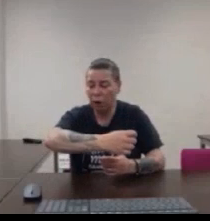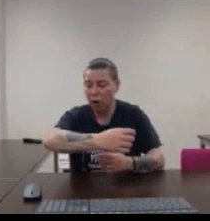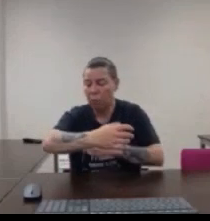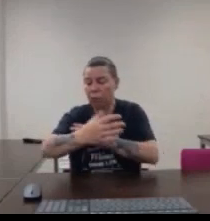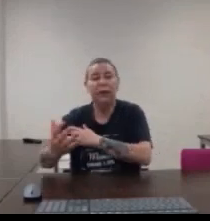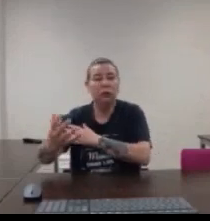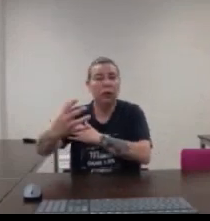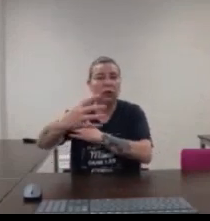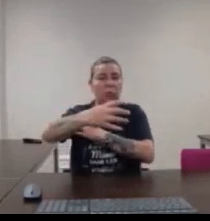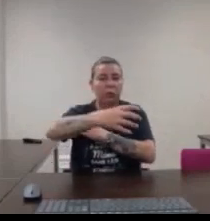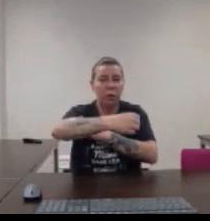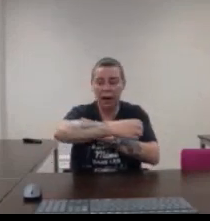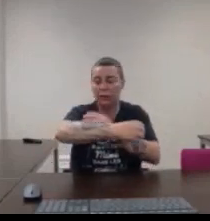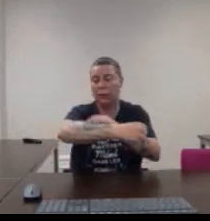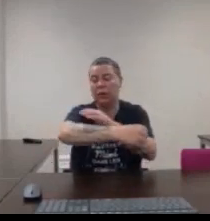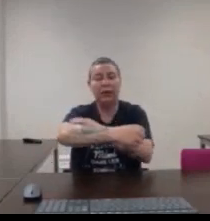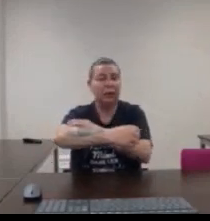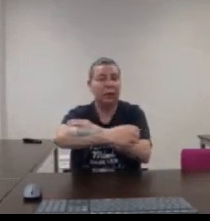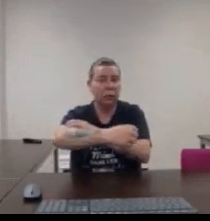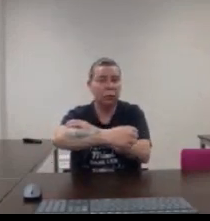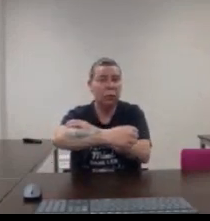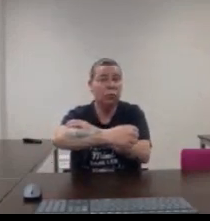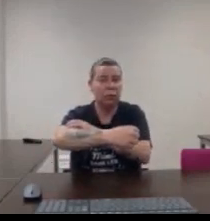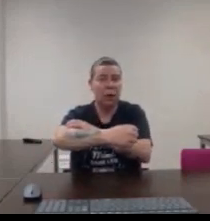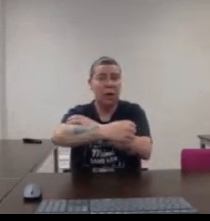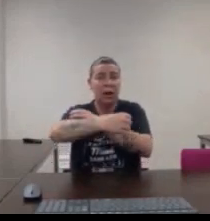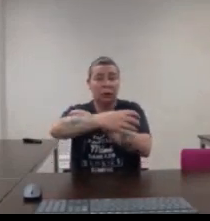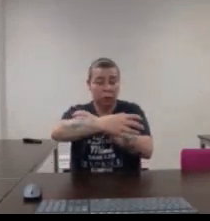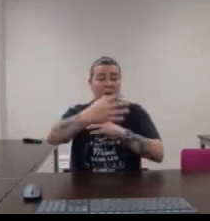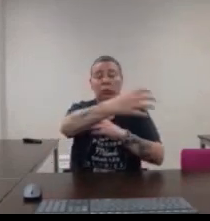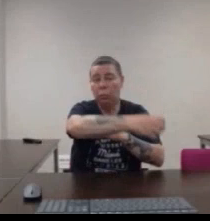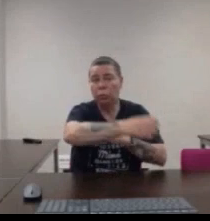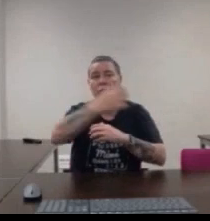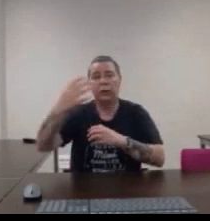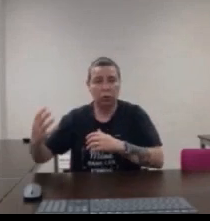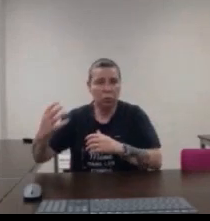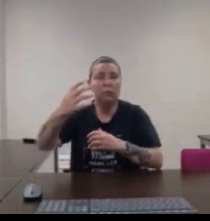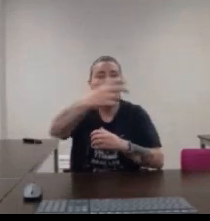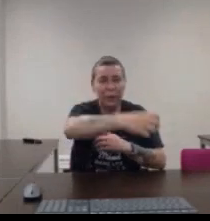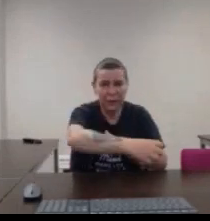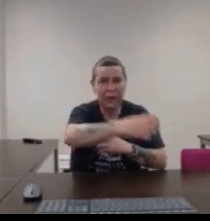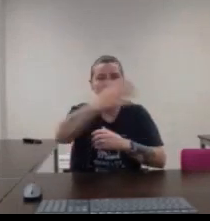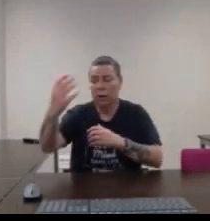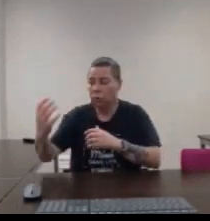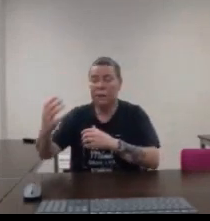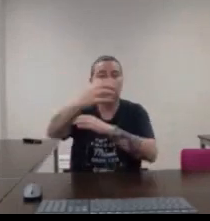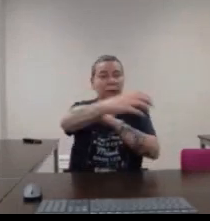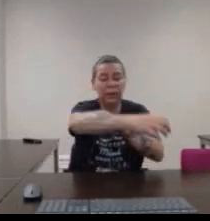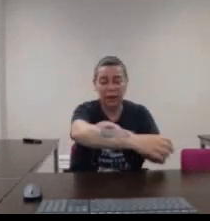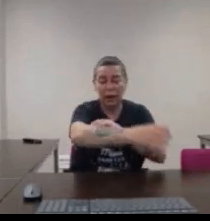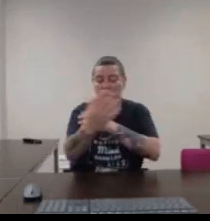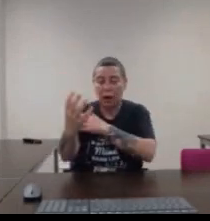un mouvement, pour effectuer ce mouvement-là, je vais solliciter un certain nombre de muscles. Donc, supposons que je sois sur du mouvement répétitif, où